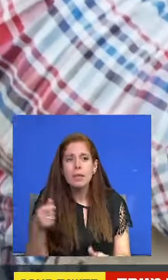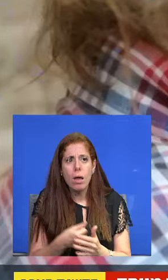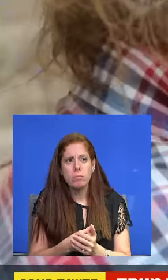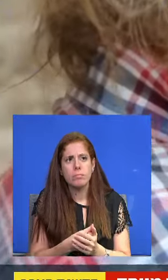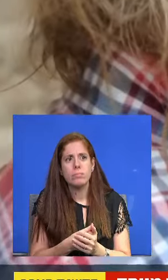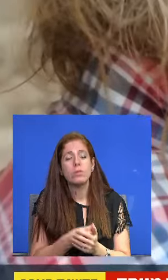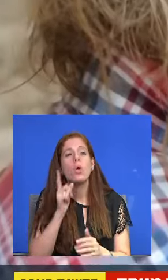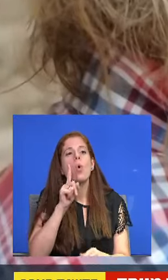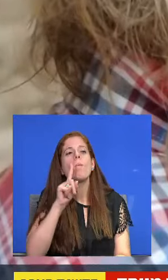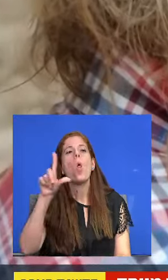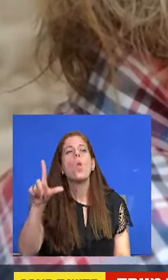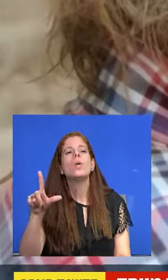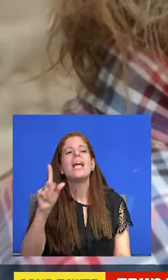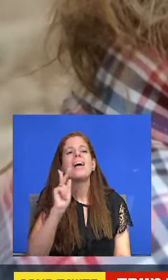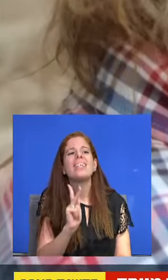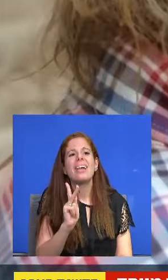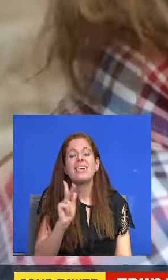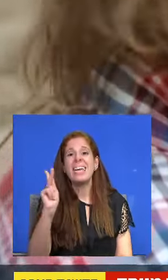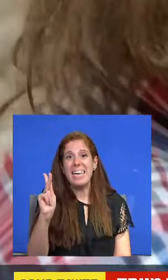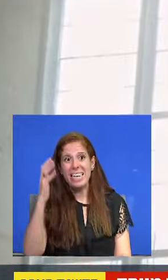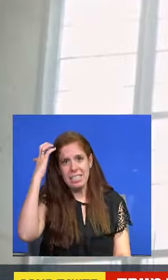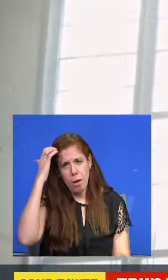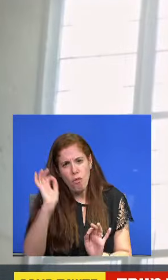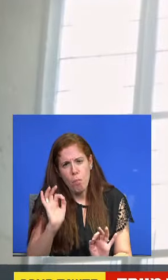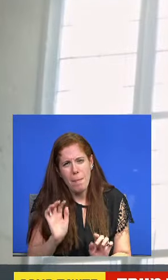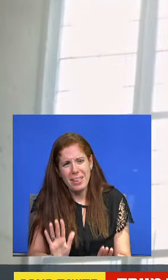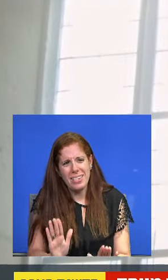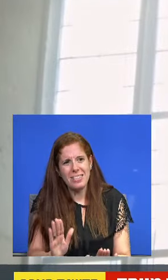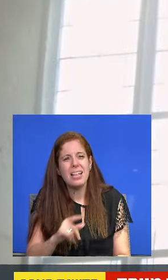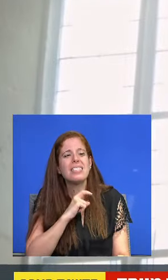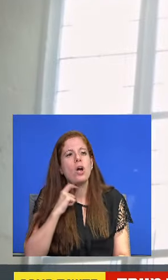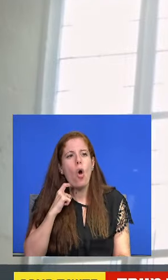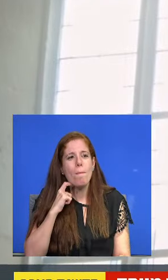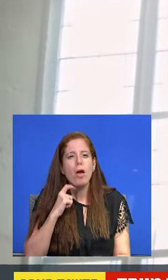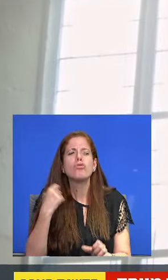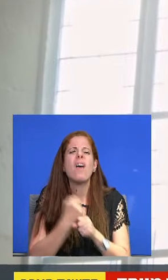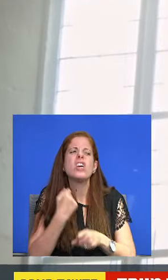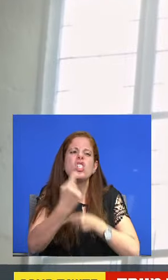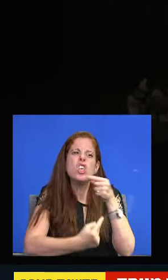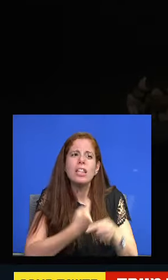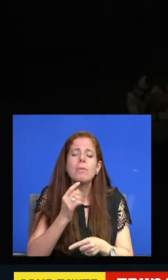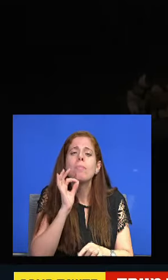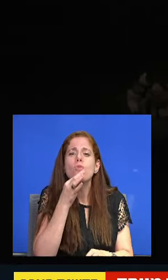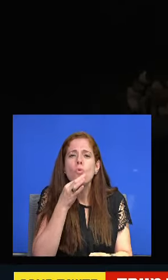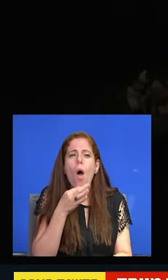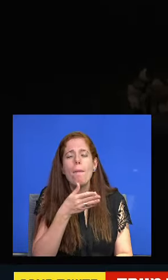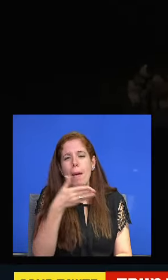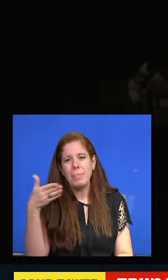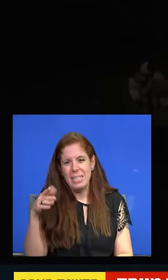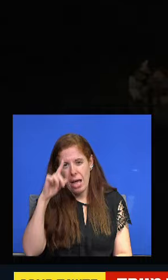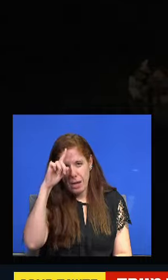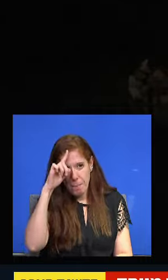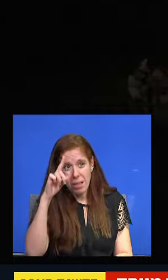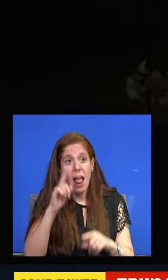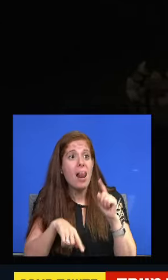קוראים לו לוטר קוניג, קוניג זה מלך, והוא אכן כזה. מדובר בקומר פרוטסטנטי שעבד שנים עם נוער במזרח גרמניה, נוער על השוליים, לפעמים